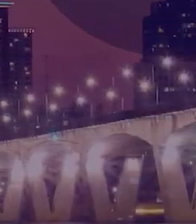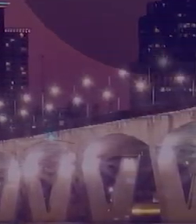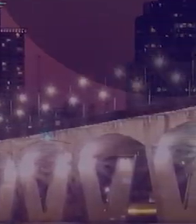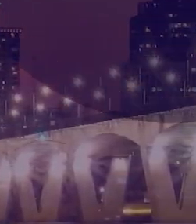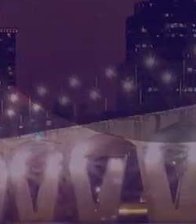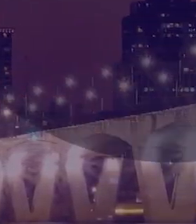밝혔습니다